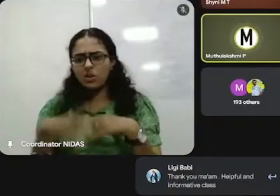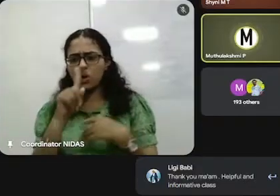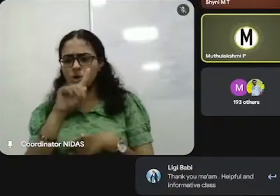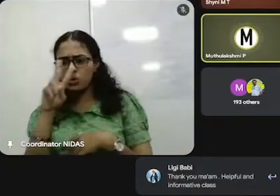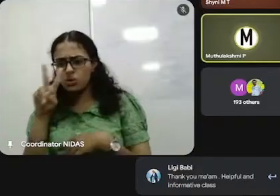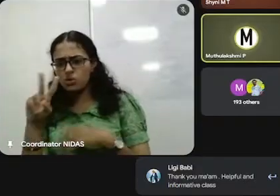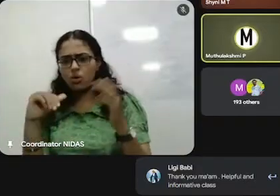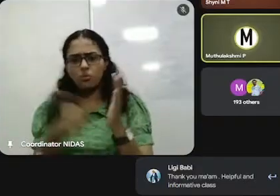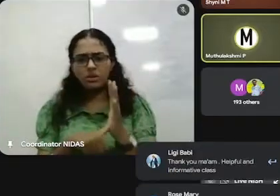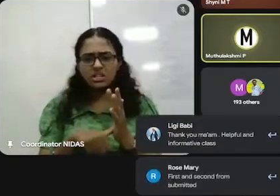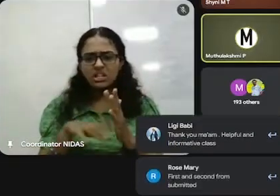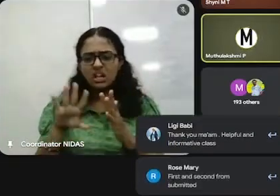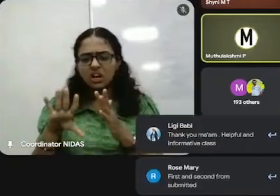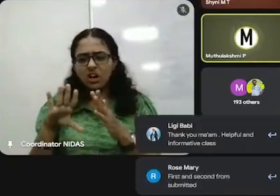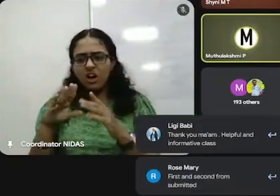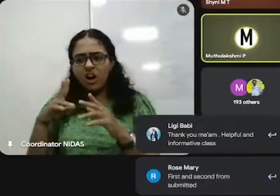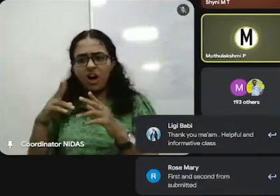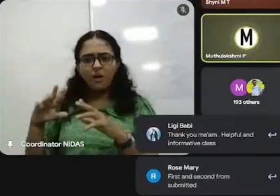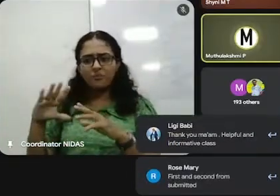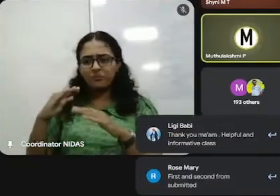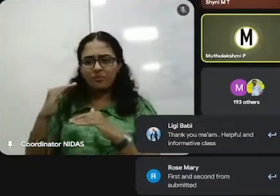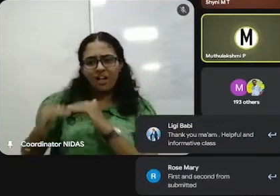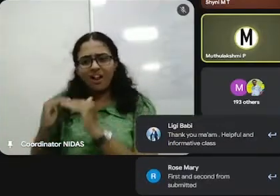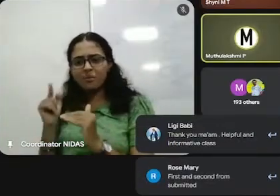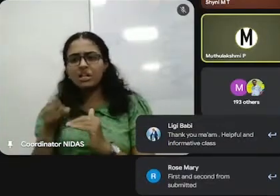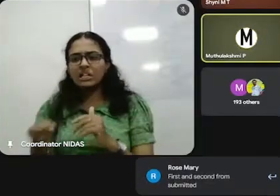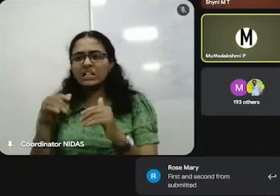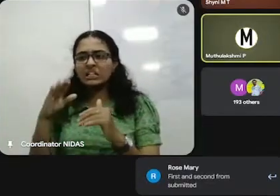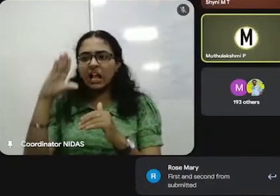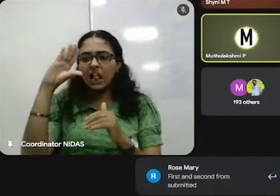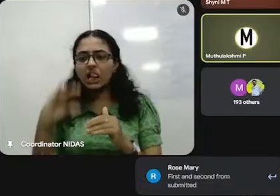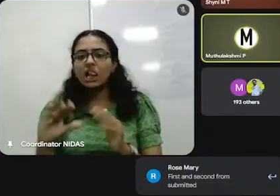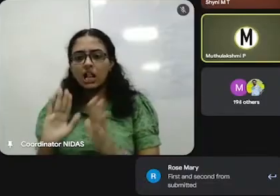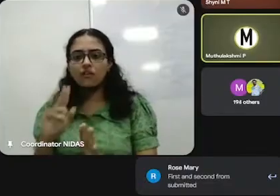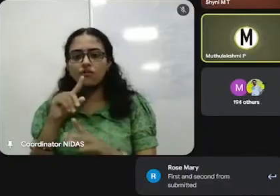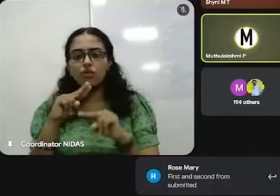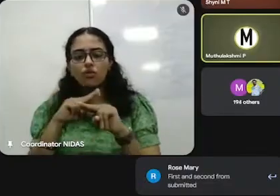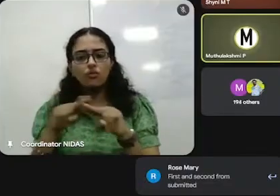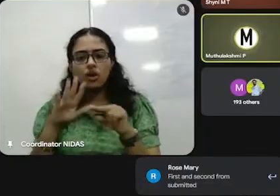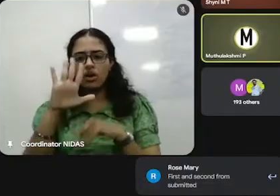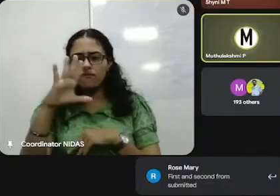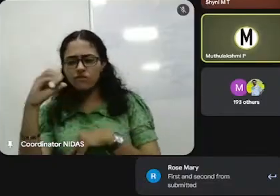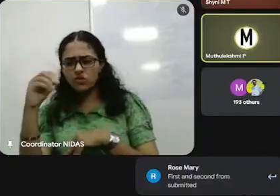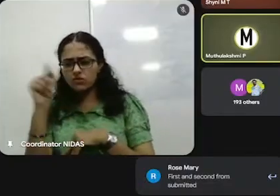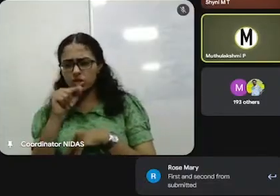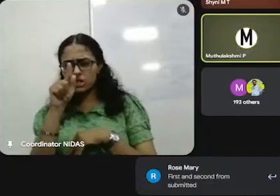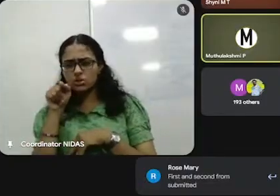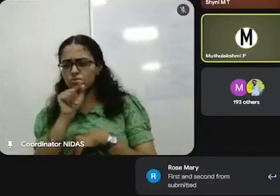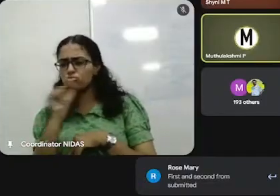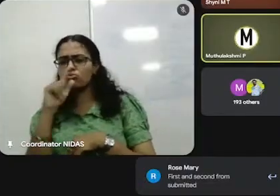will not be 100%. It may be reduced to ഒരു 50 to 70% എന്ന്